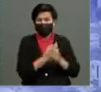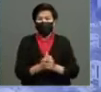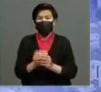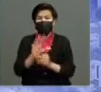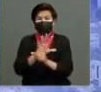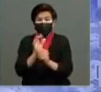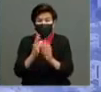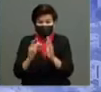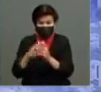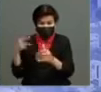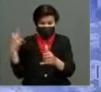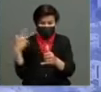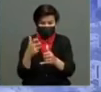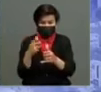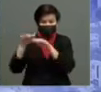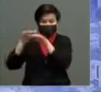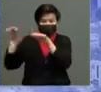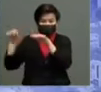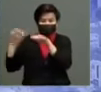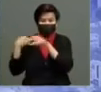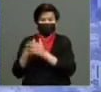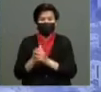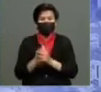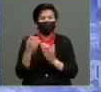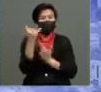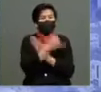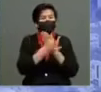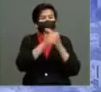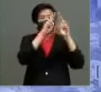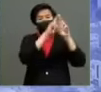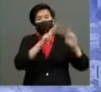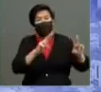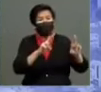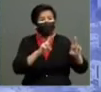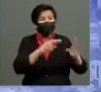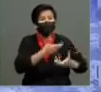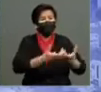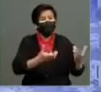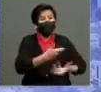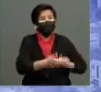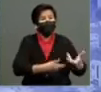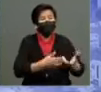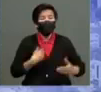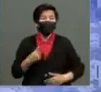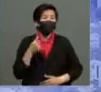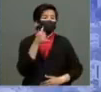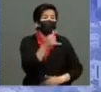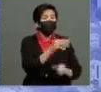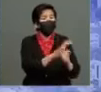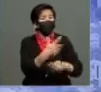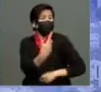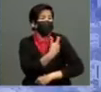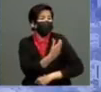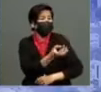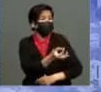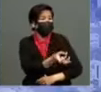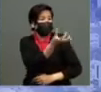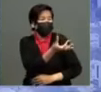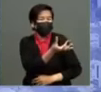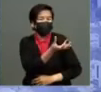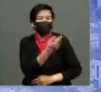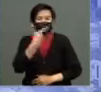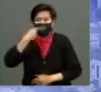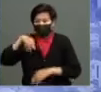ายคนก็บอกว่าอ้าวในต่างประเทศไปร้านสะดวกซื้อจิ้มปุ๊บออกเลยทำไมเขาทำได้มาตรฐานของคนไทย